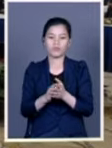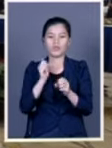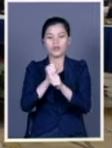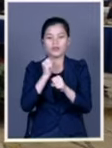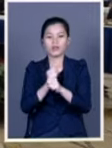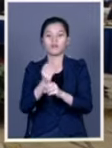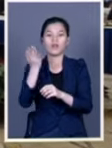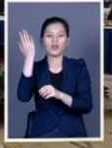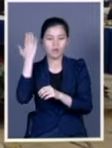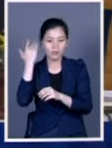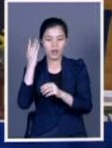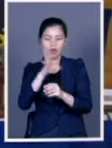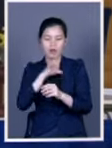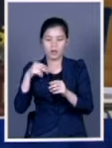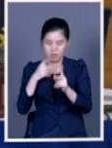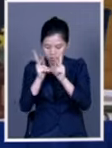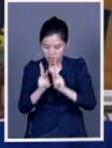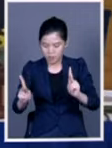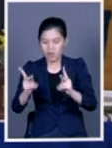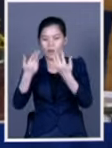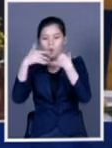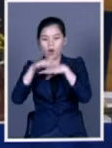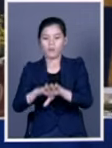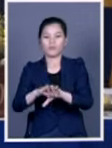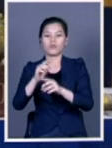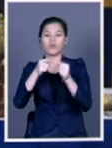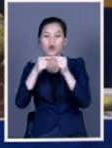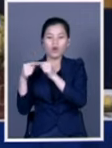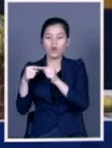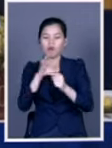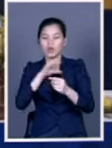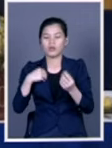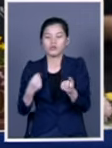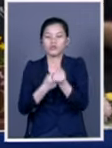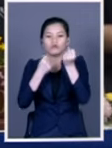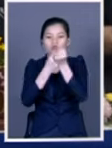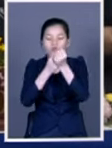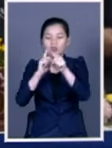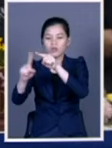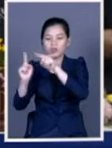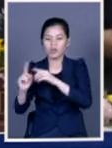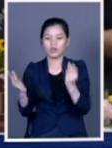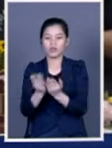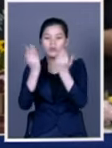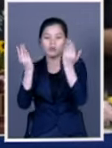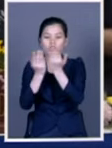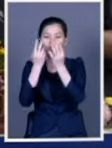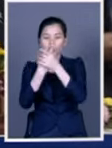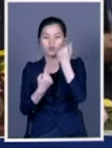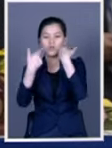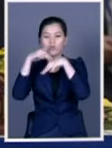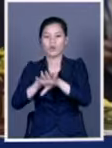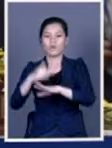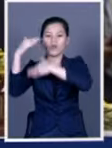ผ่านมาและพันขยายที่ทั้งการร่วมมือในตัวหน้ารวมทั้งสุกยู่และคนคุยการสนับสนุนจากประดาคู่ร่วมพัฒน